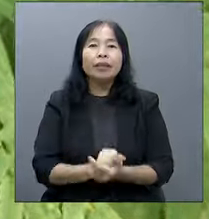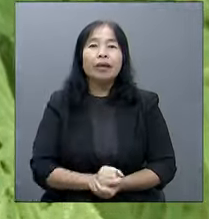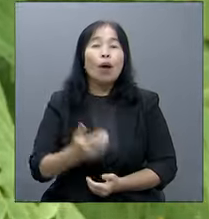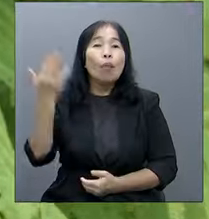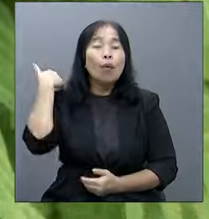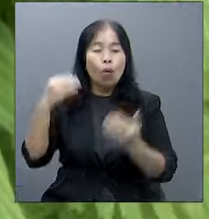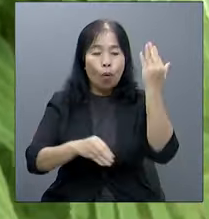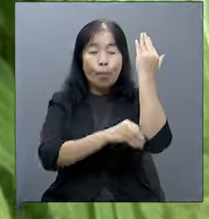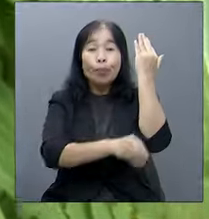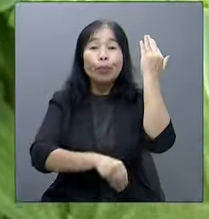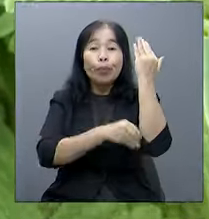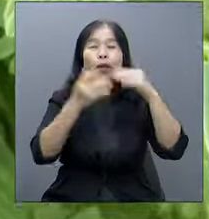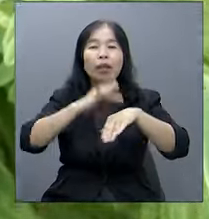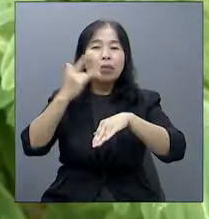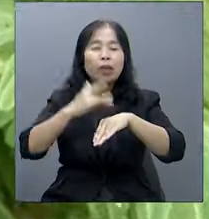ค to บั